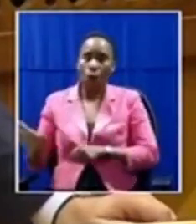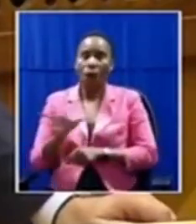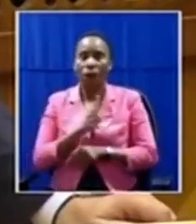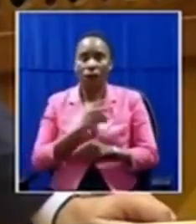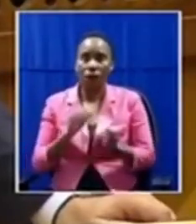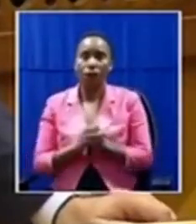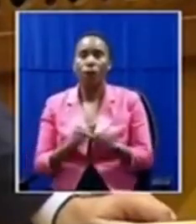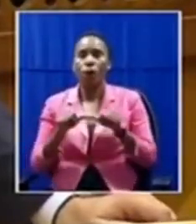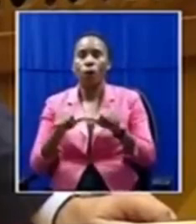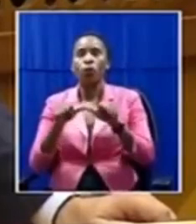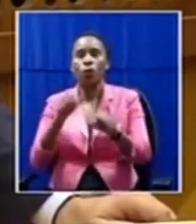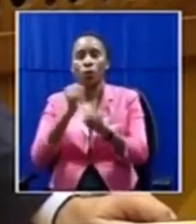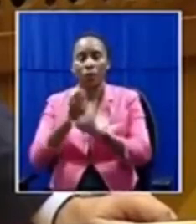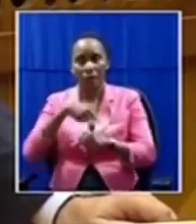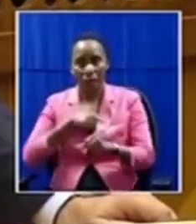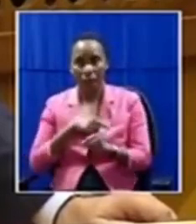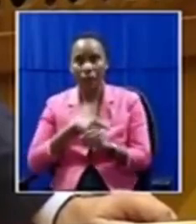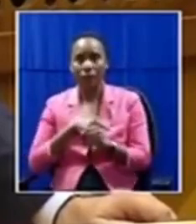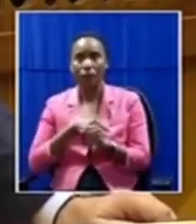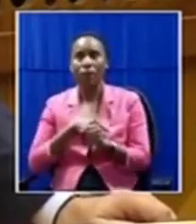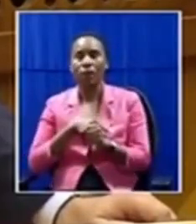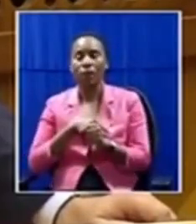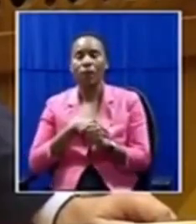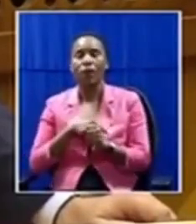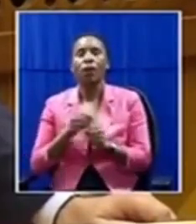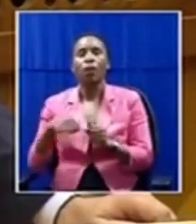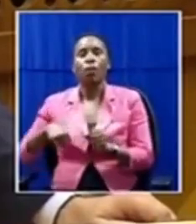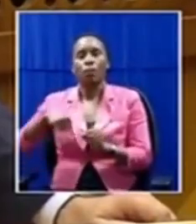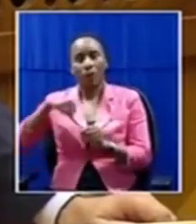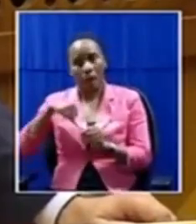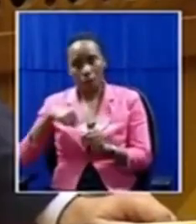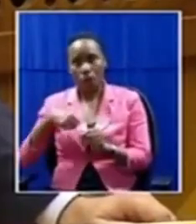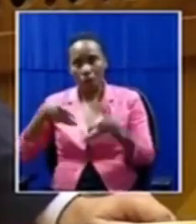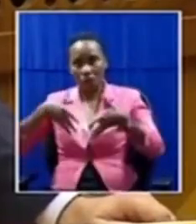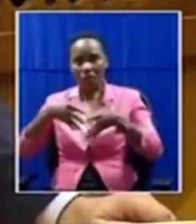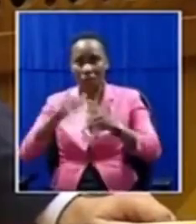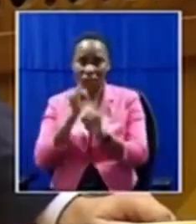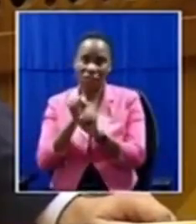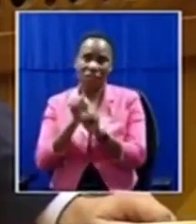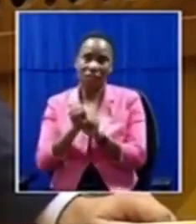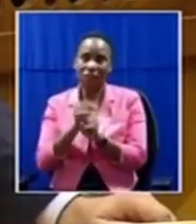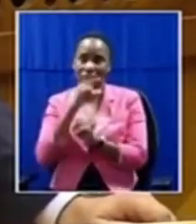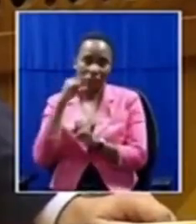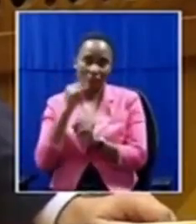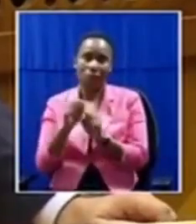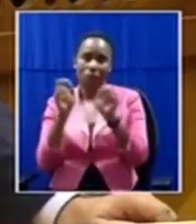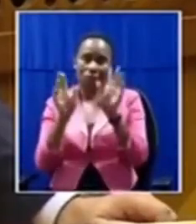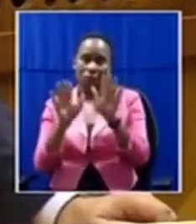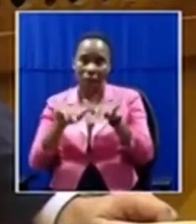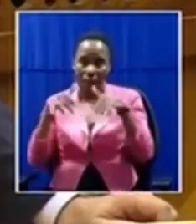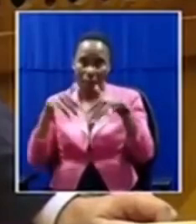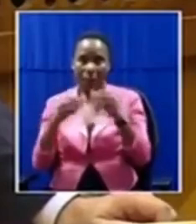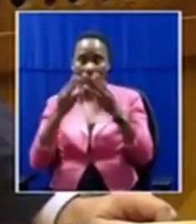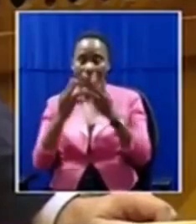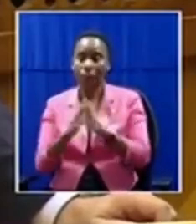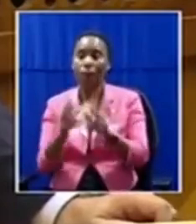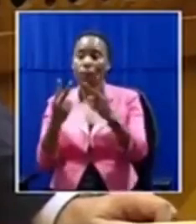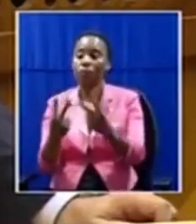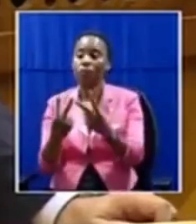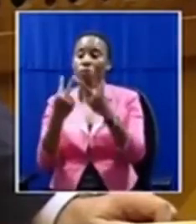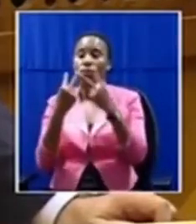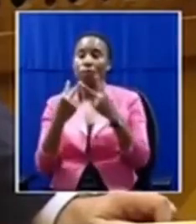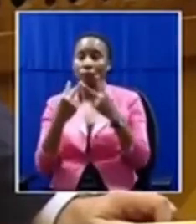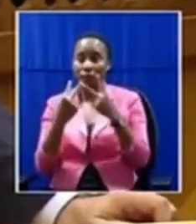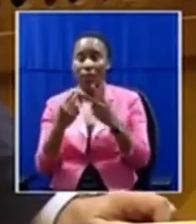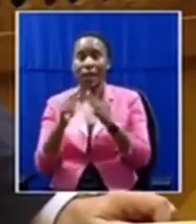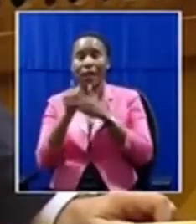was hy skielik in die kolle gegooi en moet nou gate vul wat sy ouer broer voorheen gevul het. Dinge het warm geraak toe rapport 'n hit